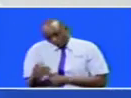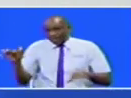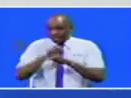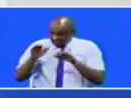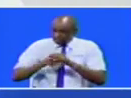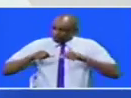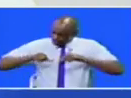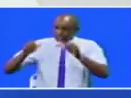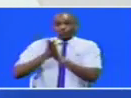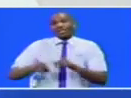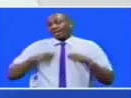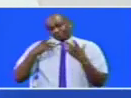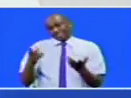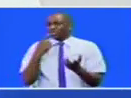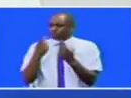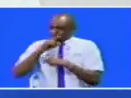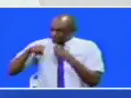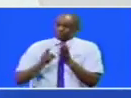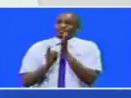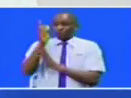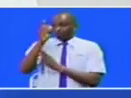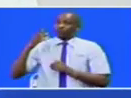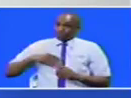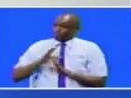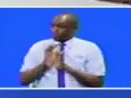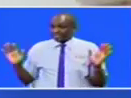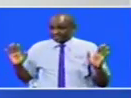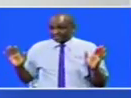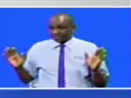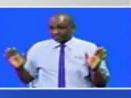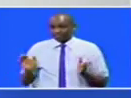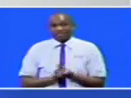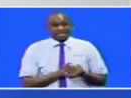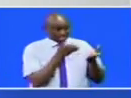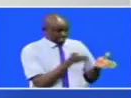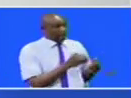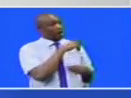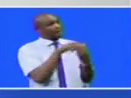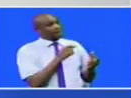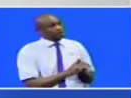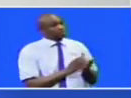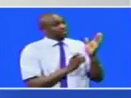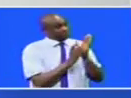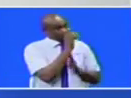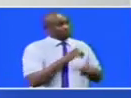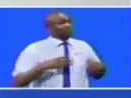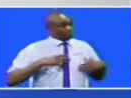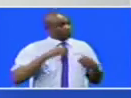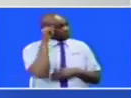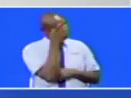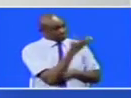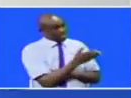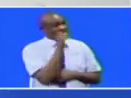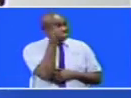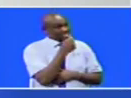us move forward, tuongee mambo ambayo yataboresha maisha ya watu na yatapatia watu maisha. Tuende kwenye mambo yanayoboresha maisha ya watu wa Mombasa na Kenya